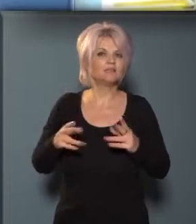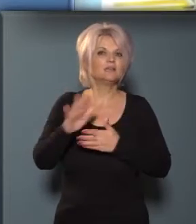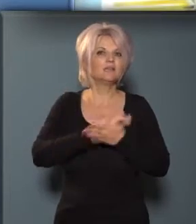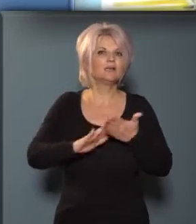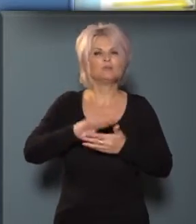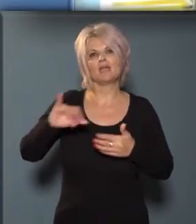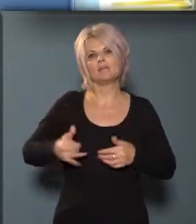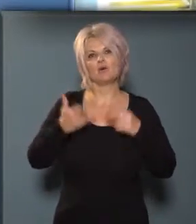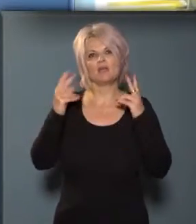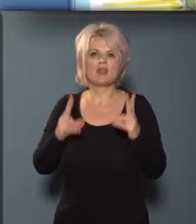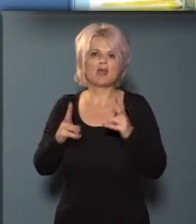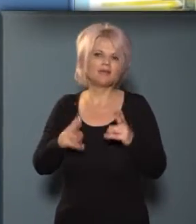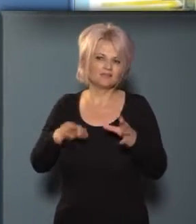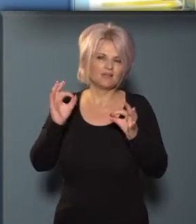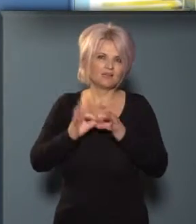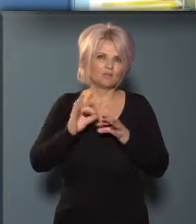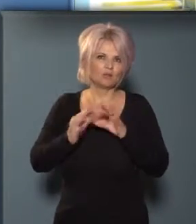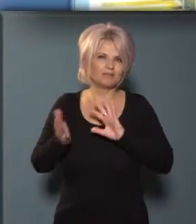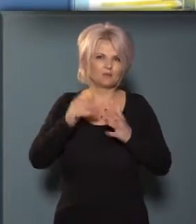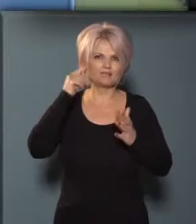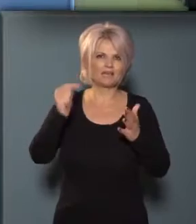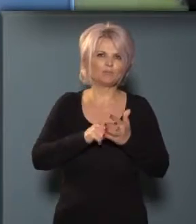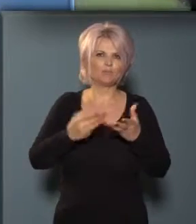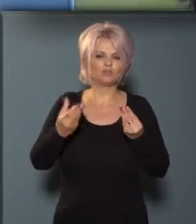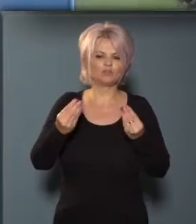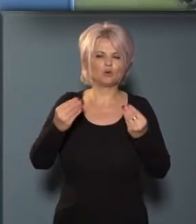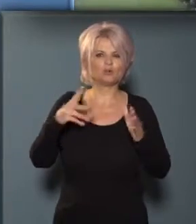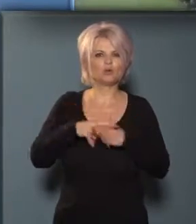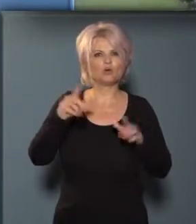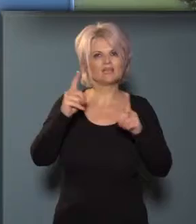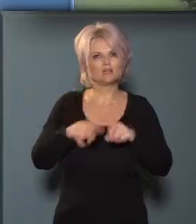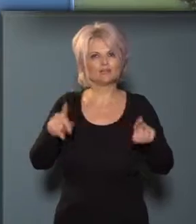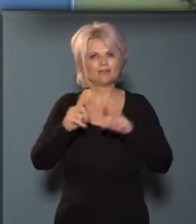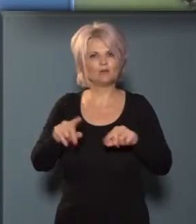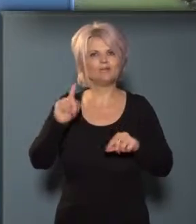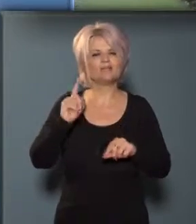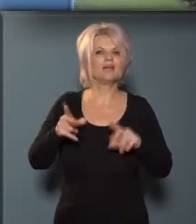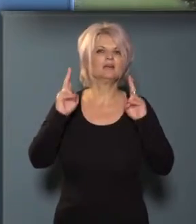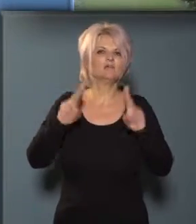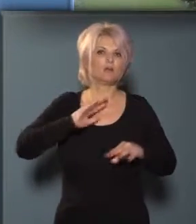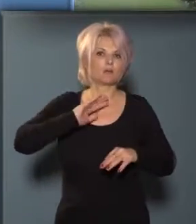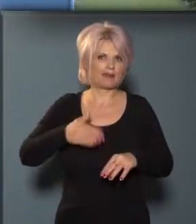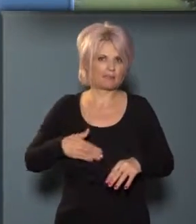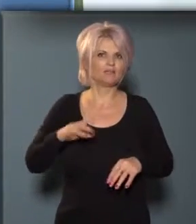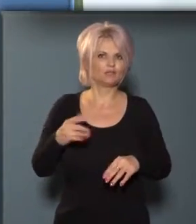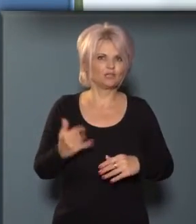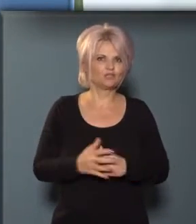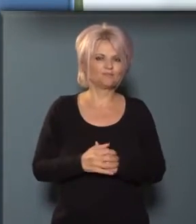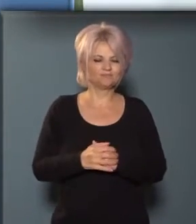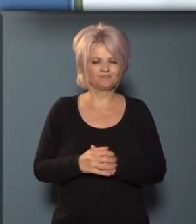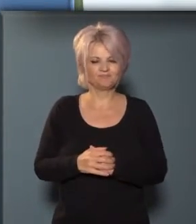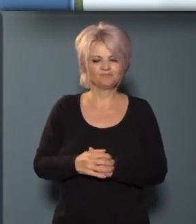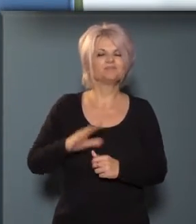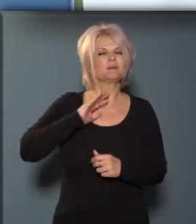lehet abból, hiszen végül is pont bizonyos szempontból nagyon sok minden valószínűleg ismétlődik, de nyilván vannak mindig meglepetések. Meglepetések